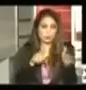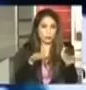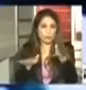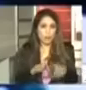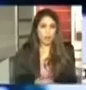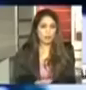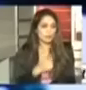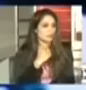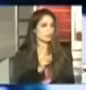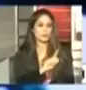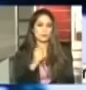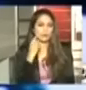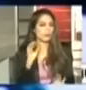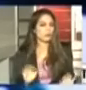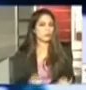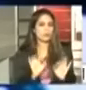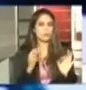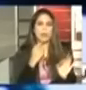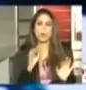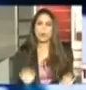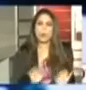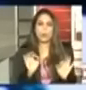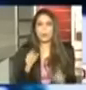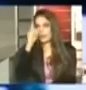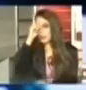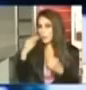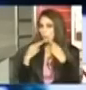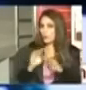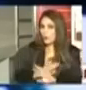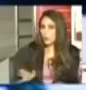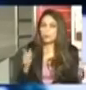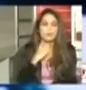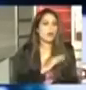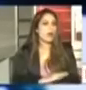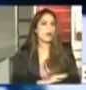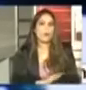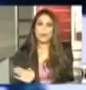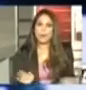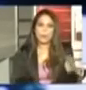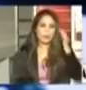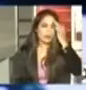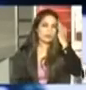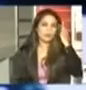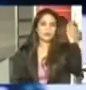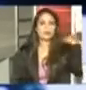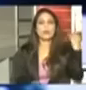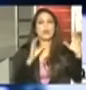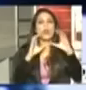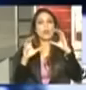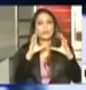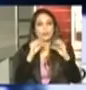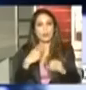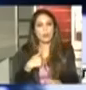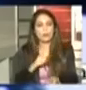מאז פרסום? לא, לא אמרו כלום. מגרמניה גם לא? מגרמניה בכלל לא. כל התקשורת שדיברו איתי זה או